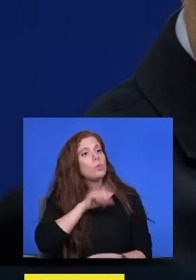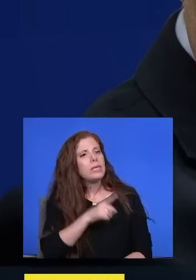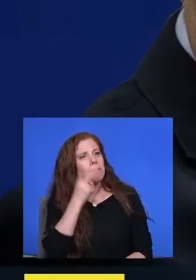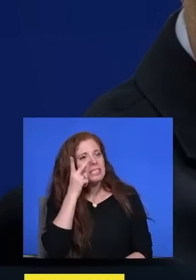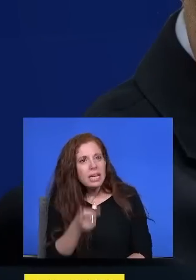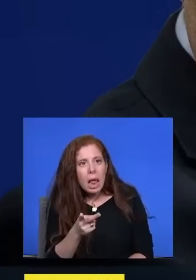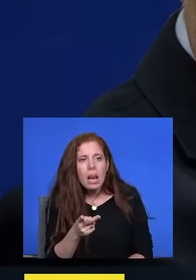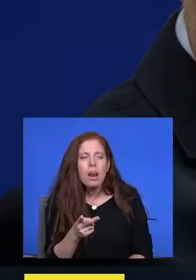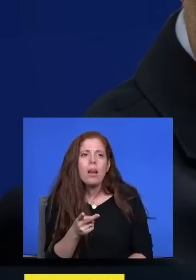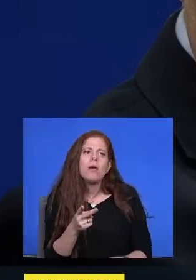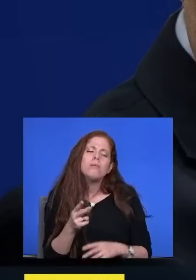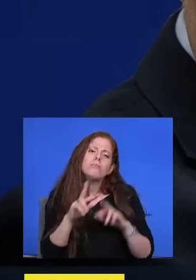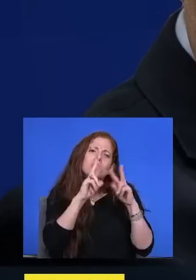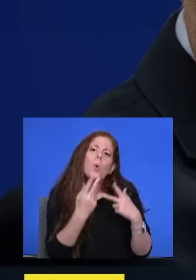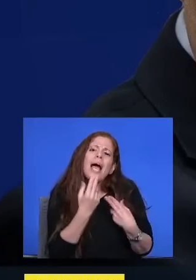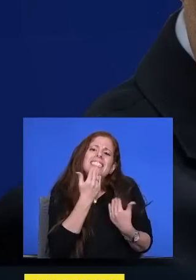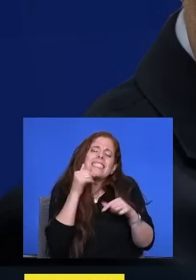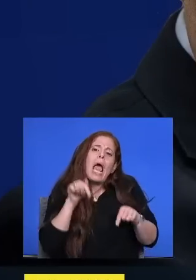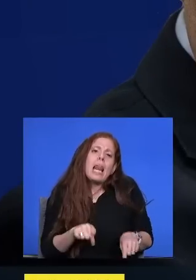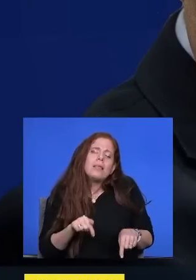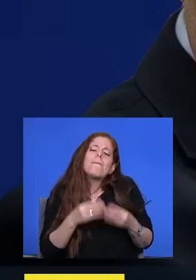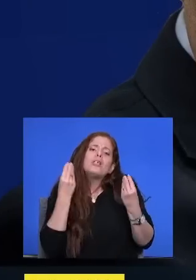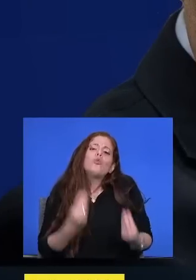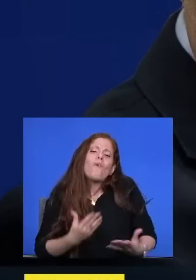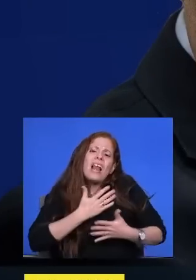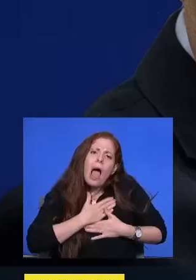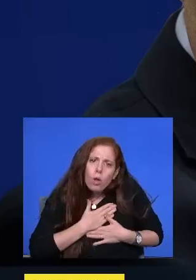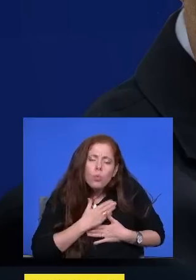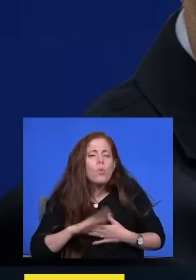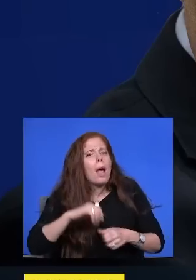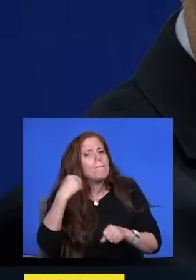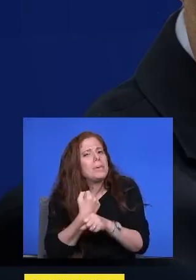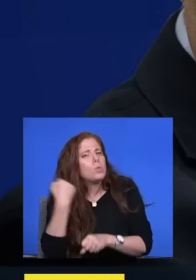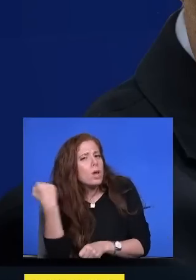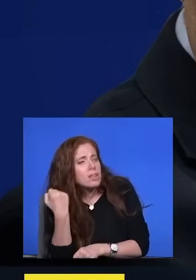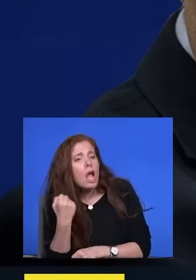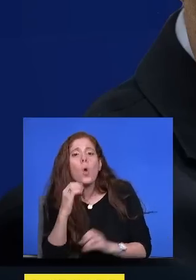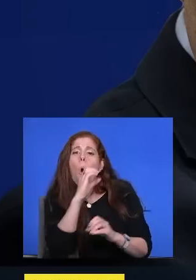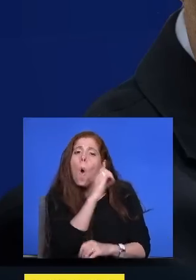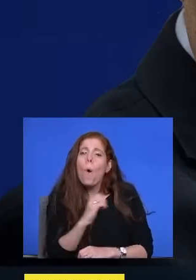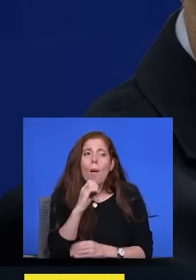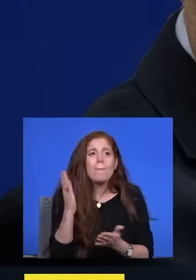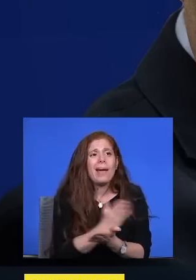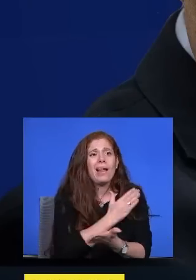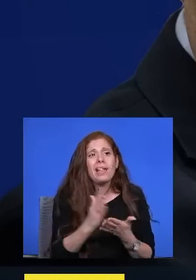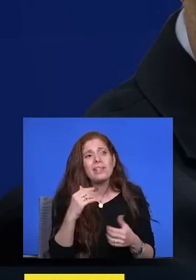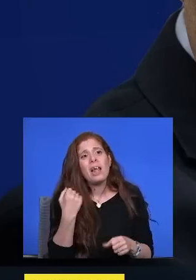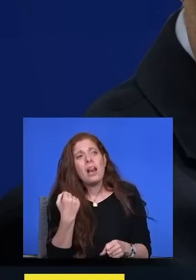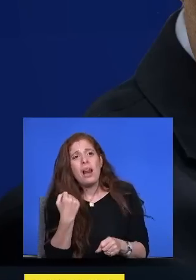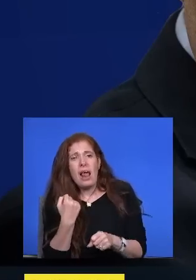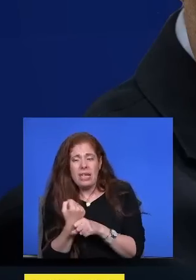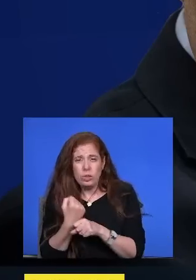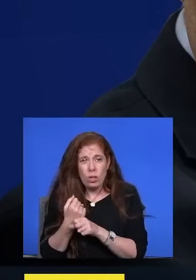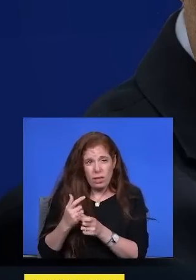מתוך משקפיים ישראליות ובמה שטוב לנו. גם בצוק איתן אובמה החליט לעשות אמברגו נשק על ישראל. חיילים